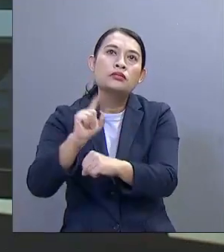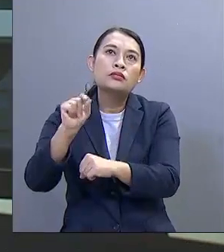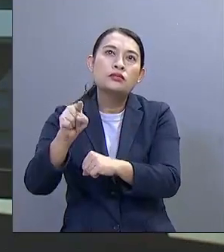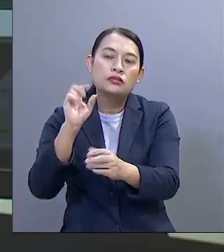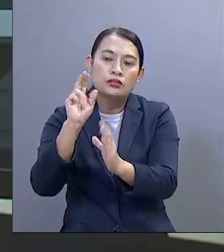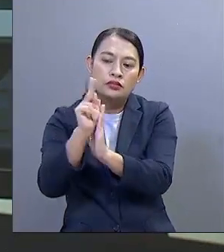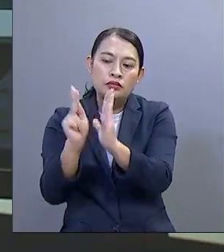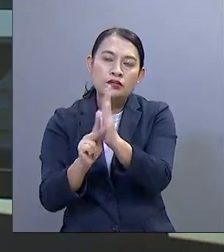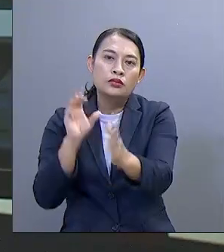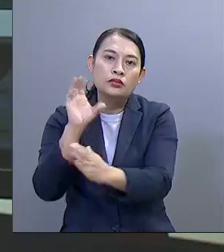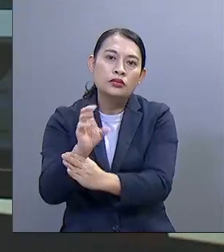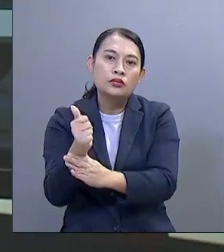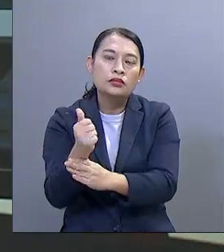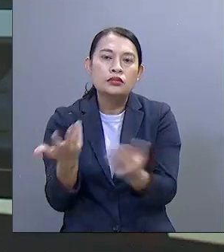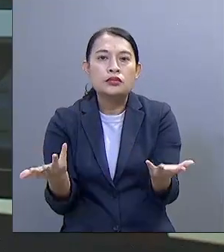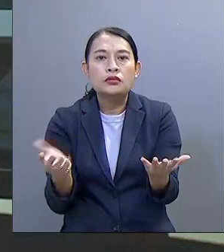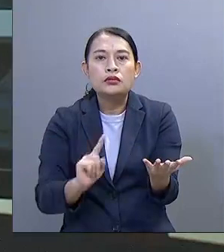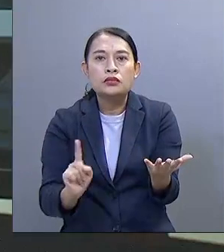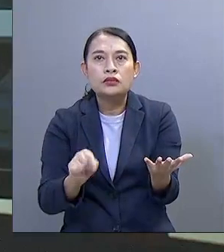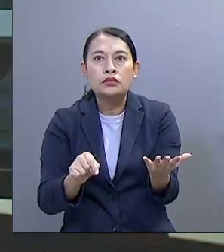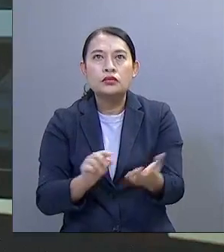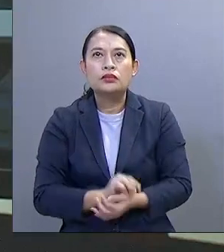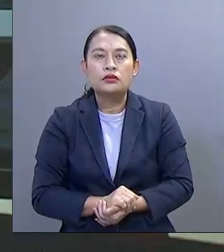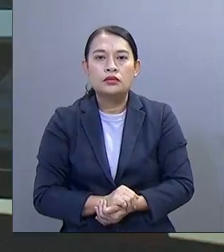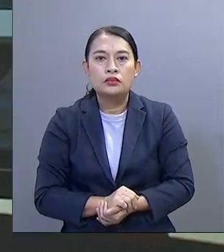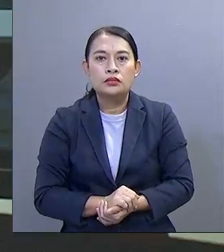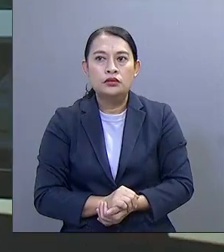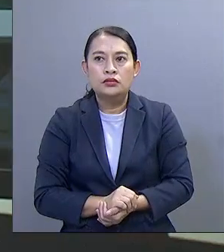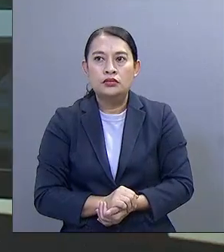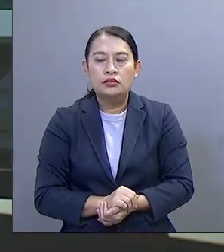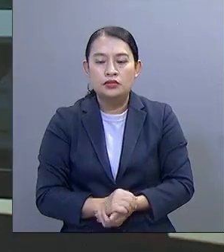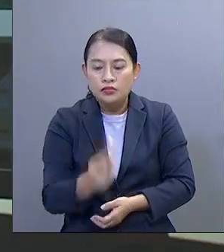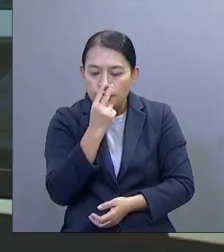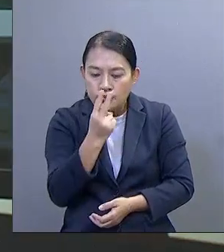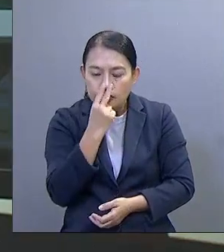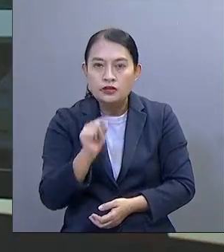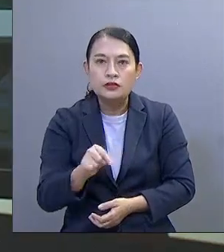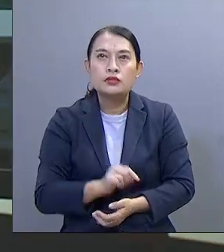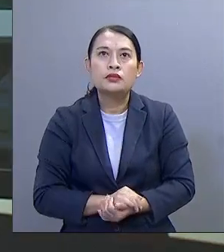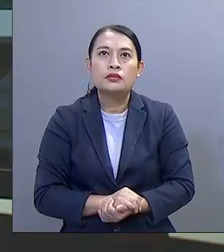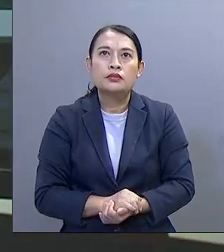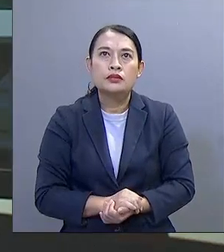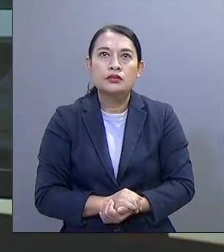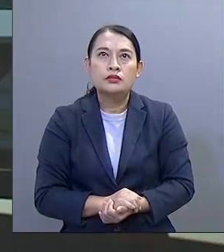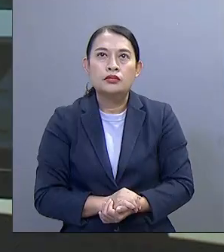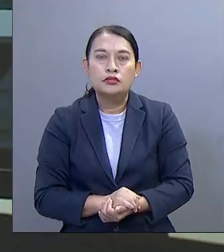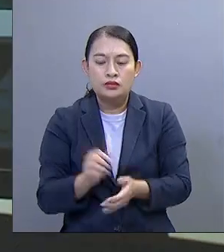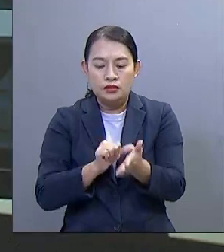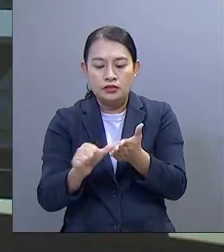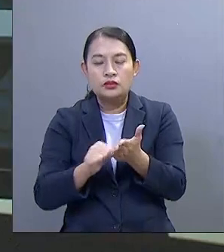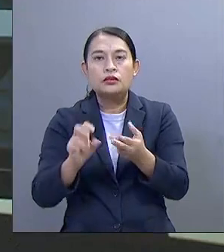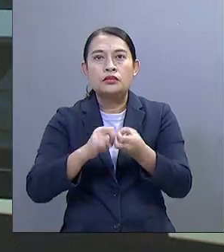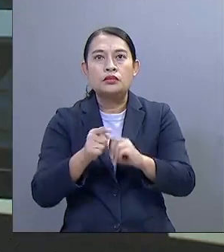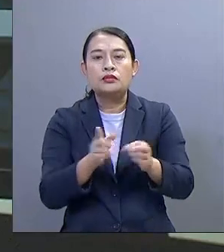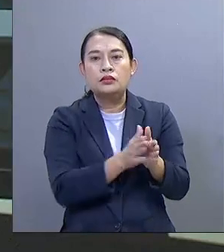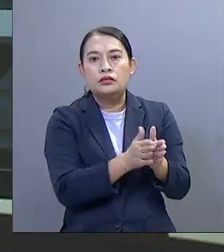ครัใช้กฎหมายกัได้ ก็พ่งจะไปรังงบกัต้องดูกันค่ะว่าจะแ้ไขปัหาแบบยั่ง